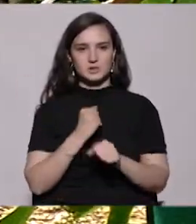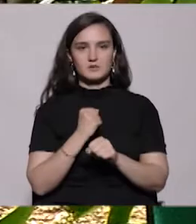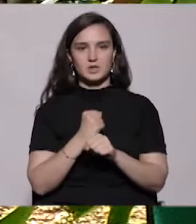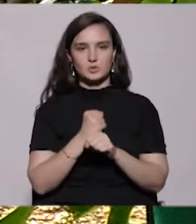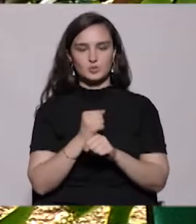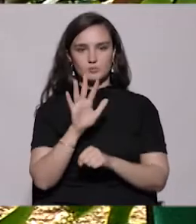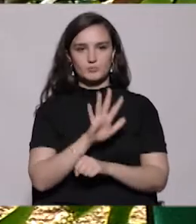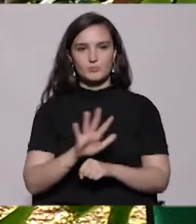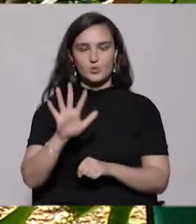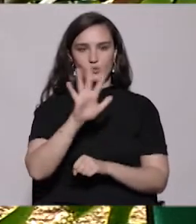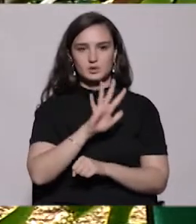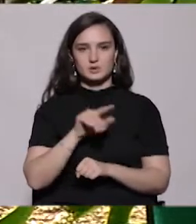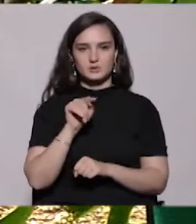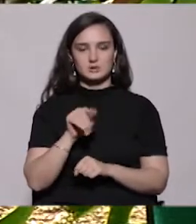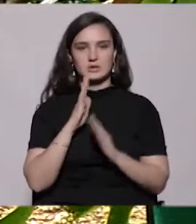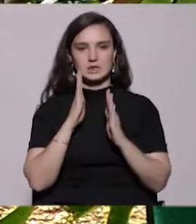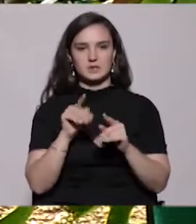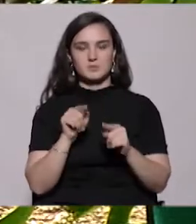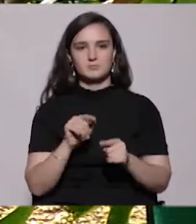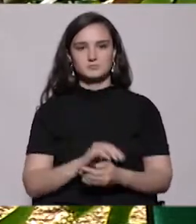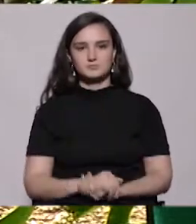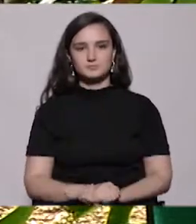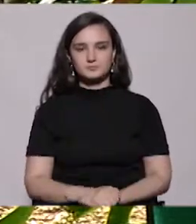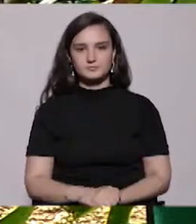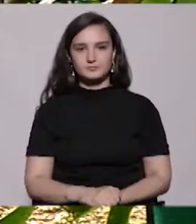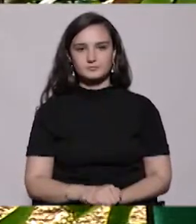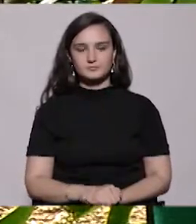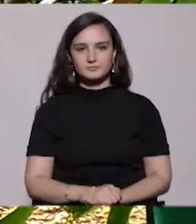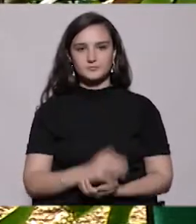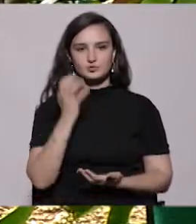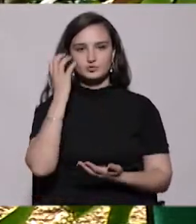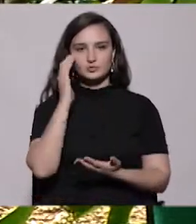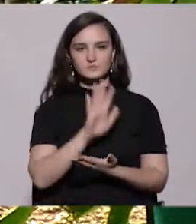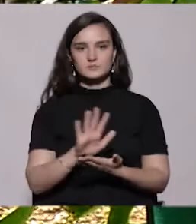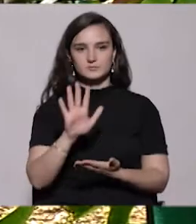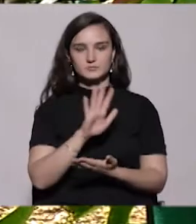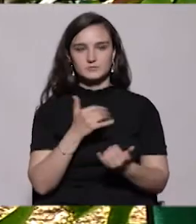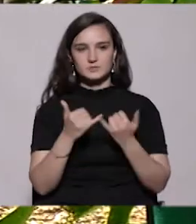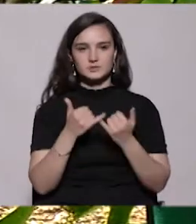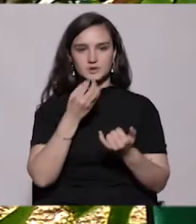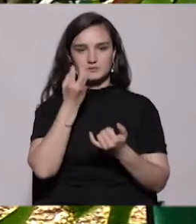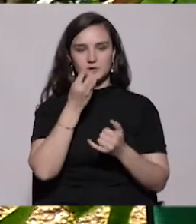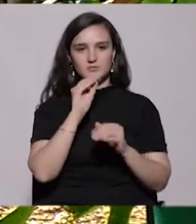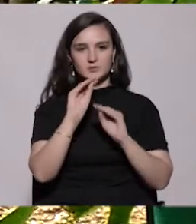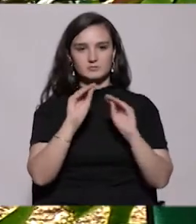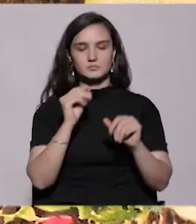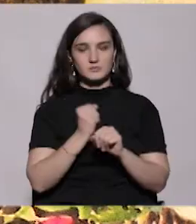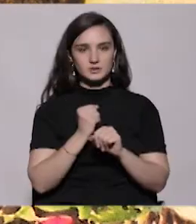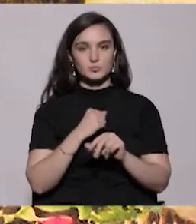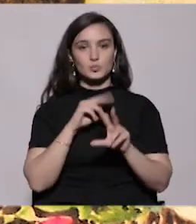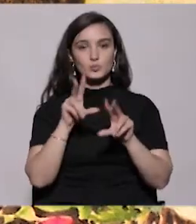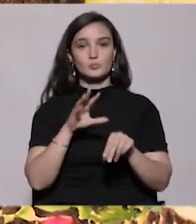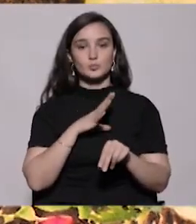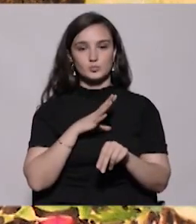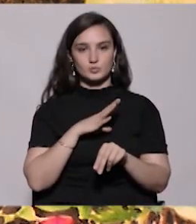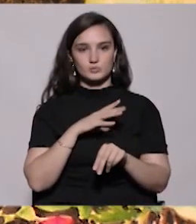გავაკეთო ფონი, რომელიც იქნება შავი. აყვითელი ყვავილი და აქ პირდეთ ერთი